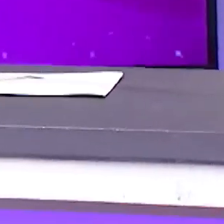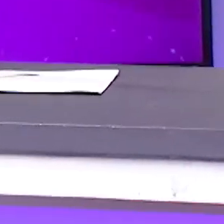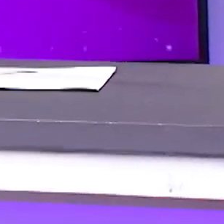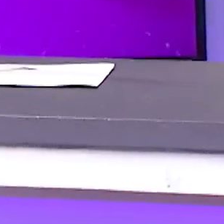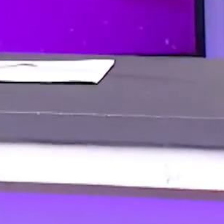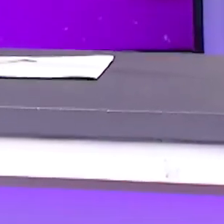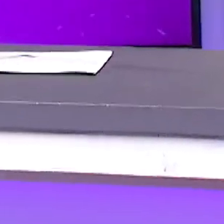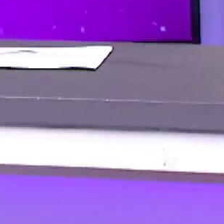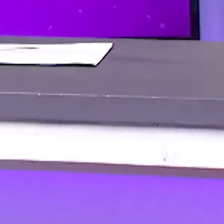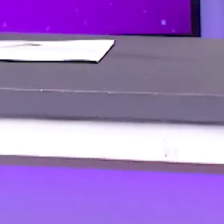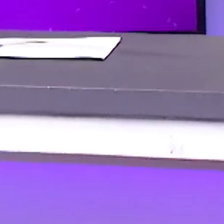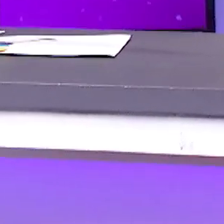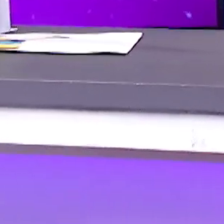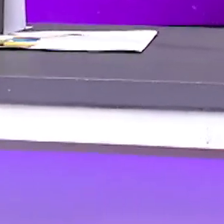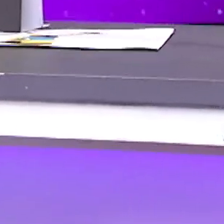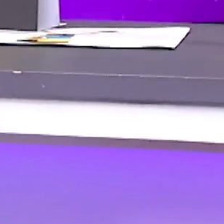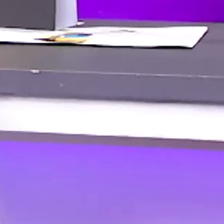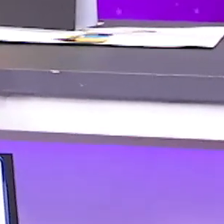pokok bunga